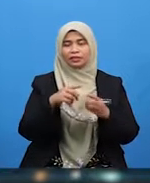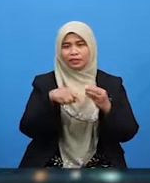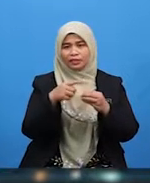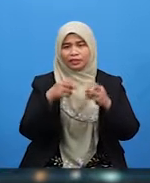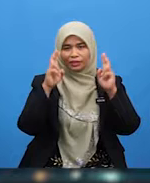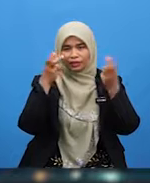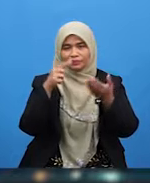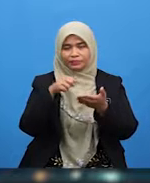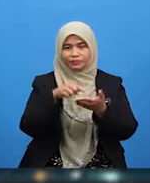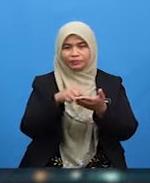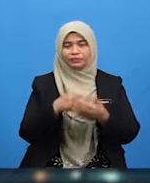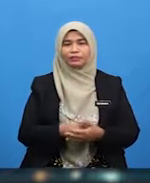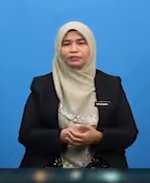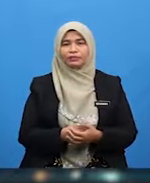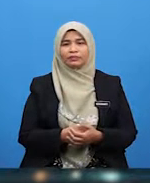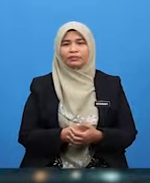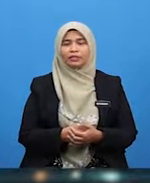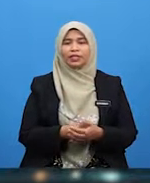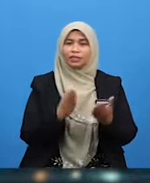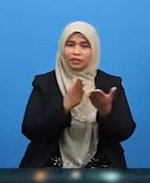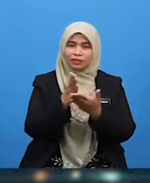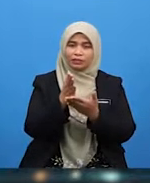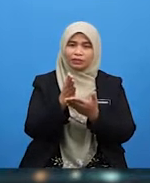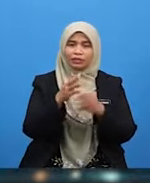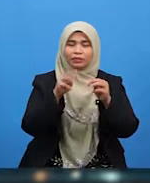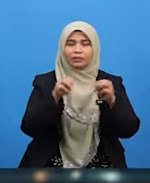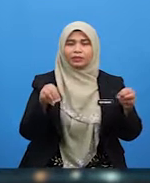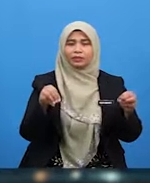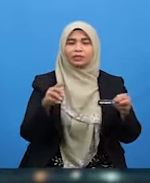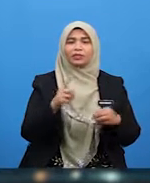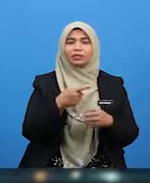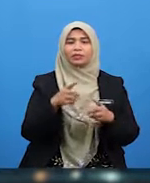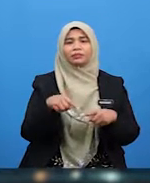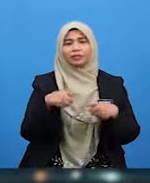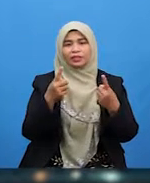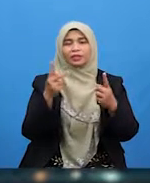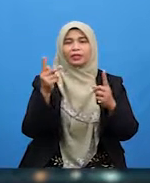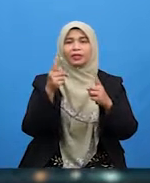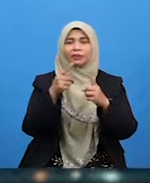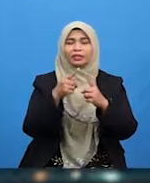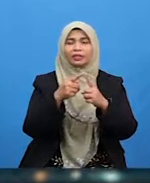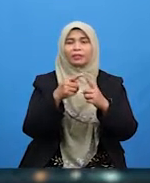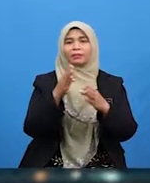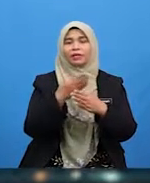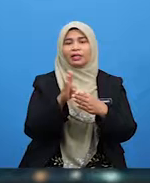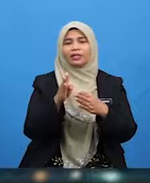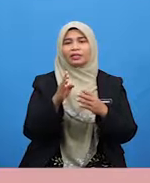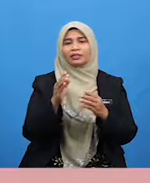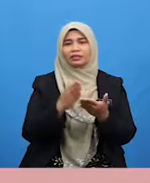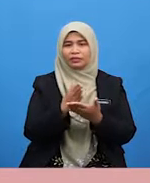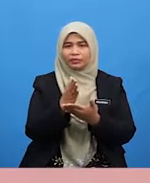yang ustazah terangkan tadi. Seterusnya murid-murid, kita pergi pula kepada subtopik